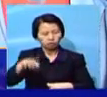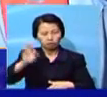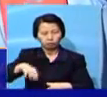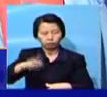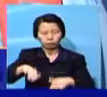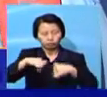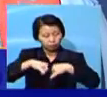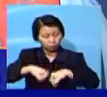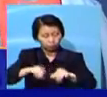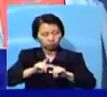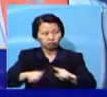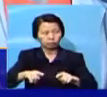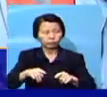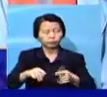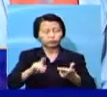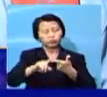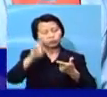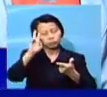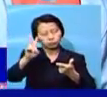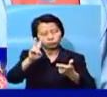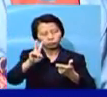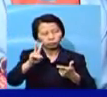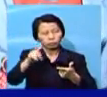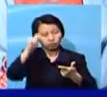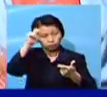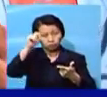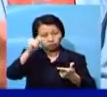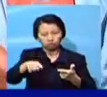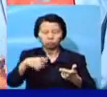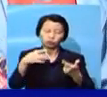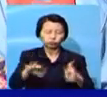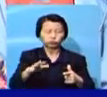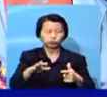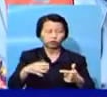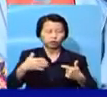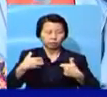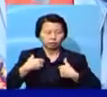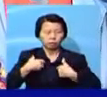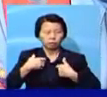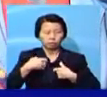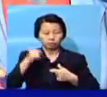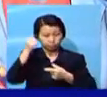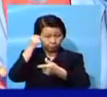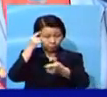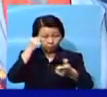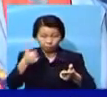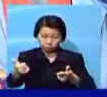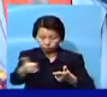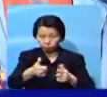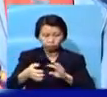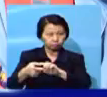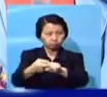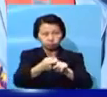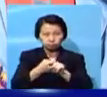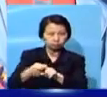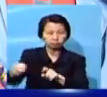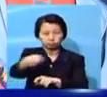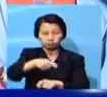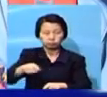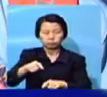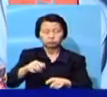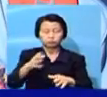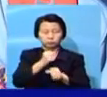konsisten tapi pelawanan kedua dengan Terengganu mereka dah mempunyai persefahaman dan dapat